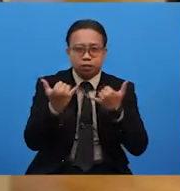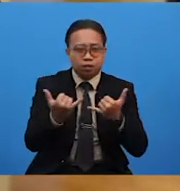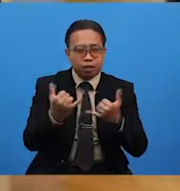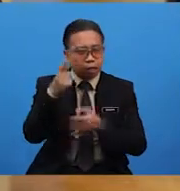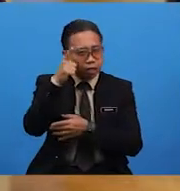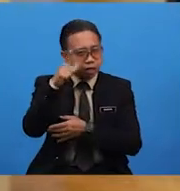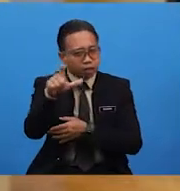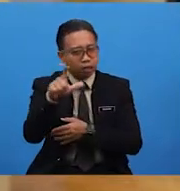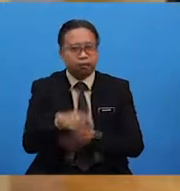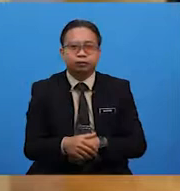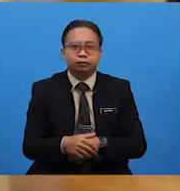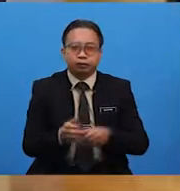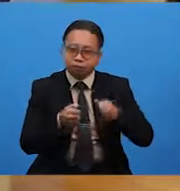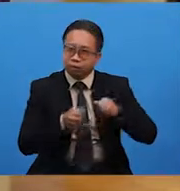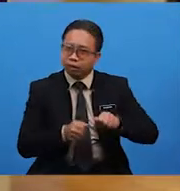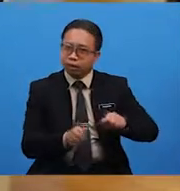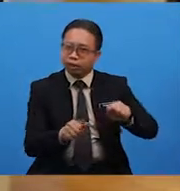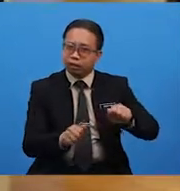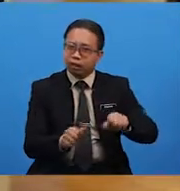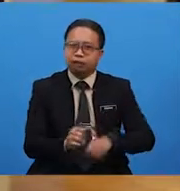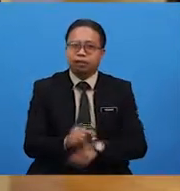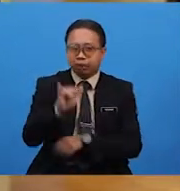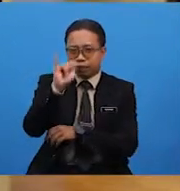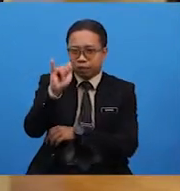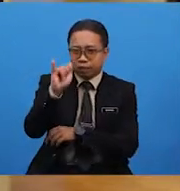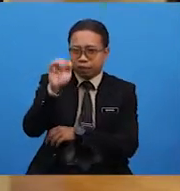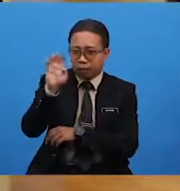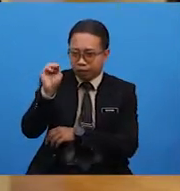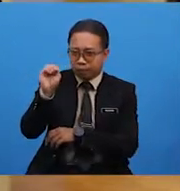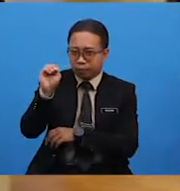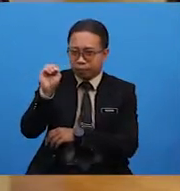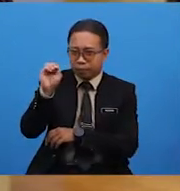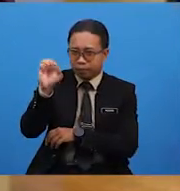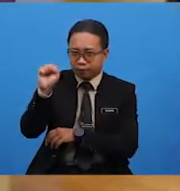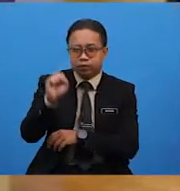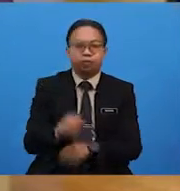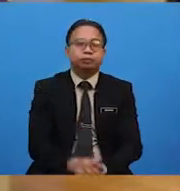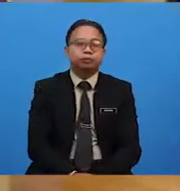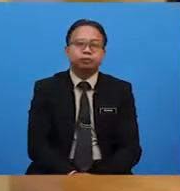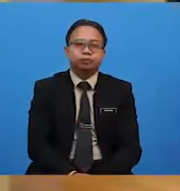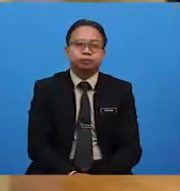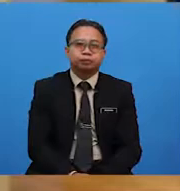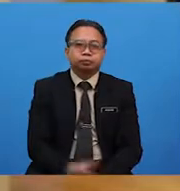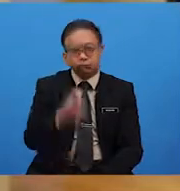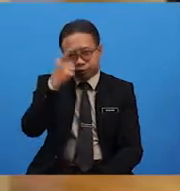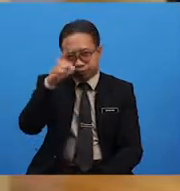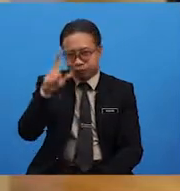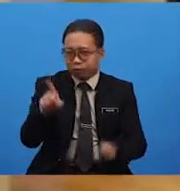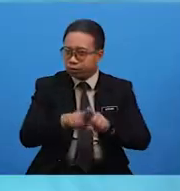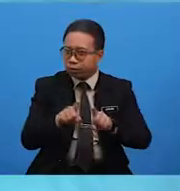kita akan lihat Glek Kiran impresionisme ataupun impressionism Oke kita